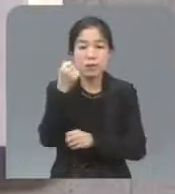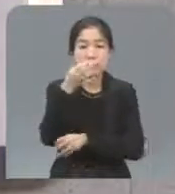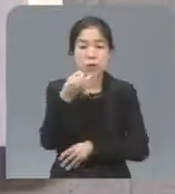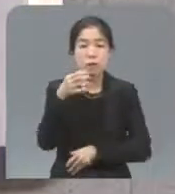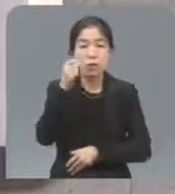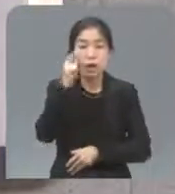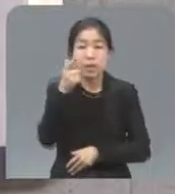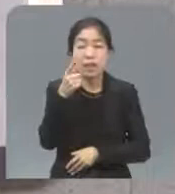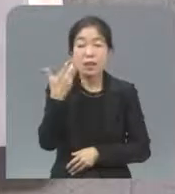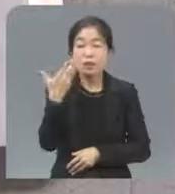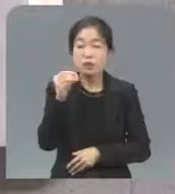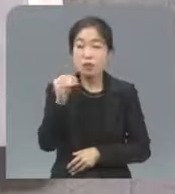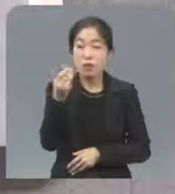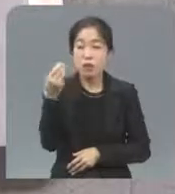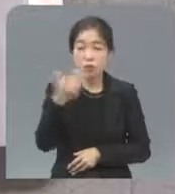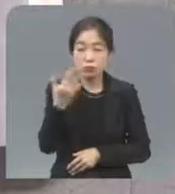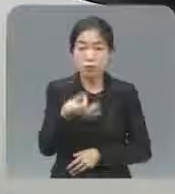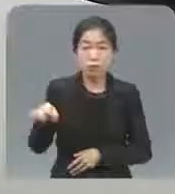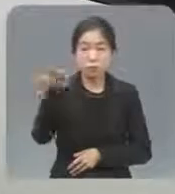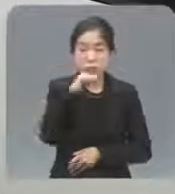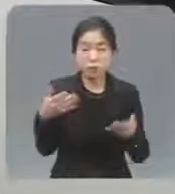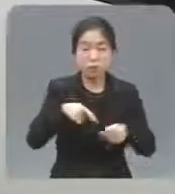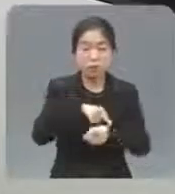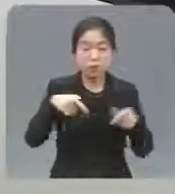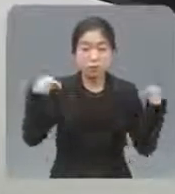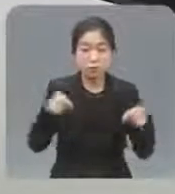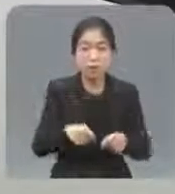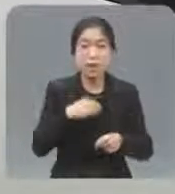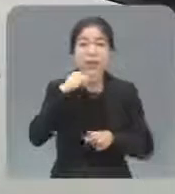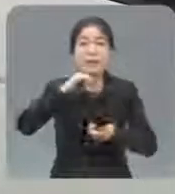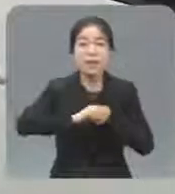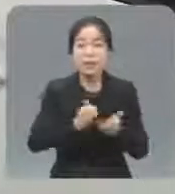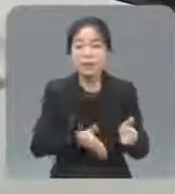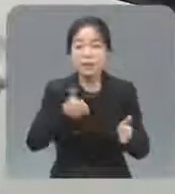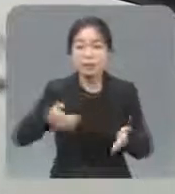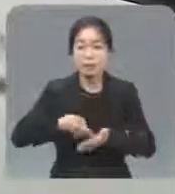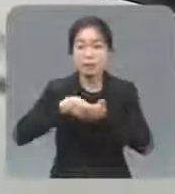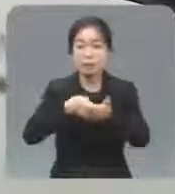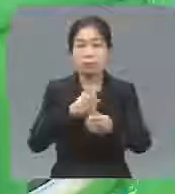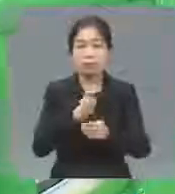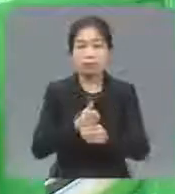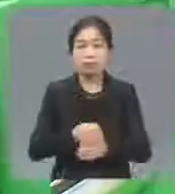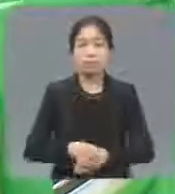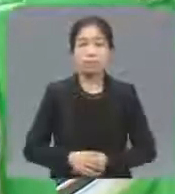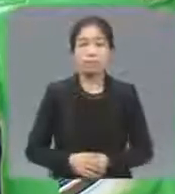월 9만 9천 원 인상과 노동시간 단축, 정년 연장 등을 요구하고 있습니다.